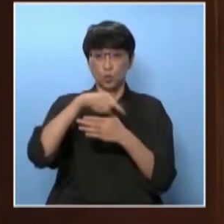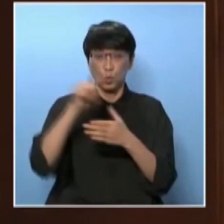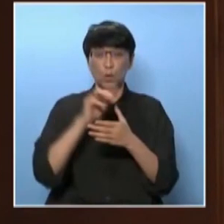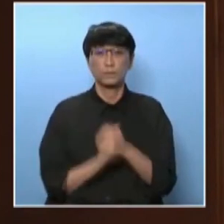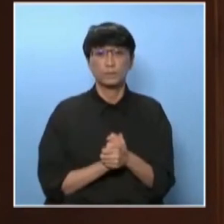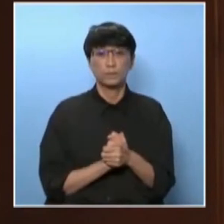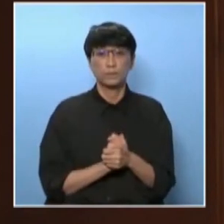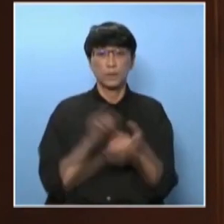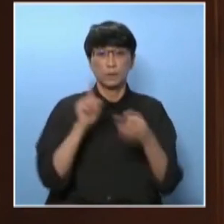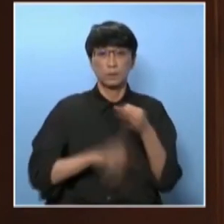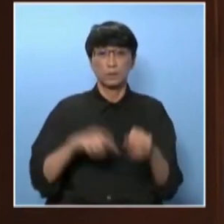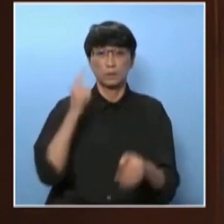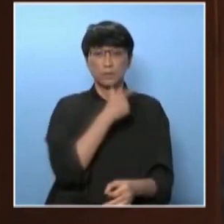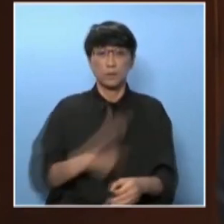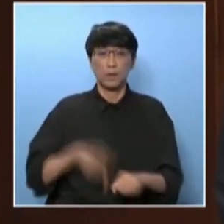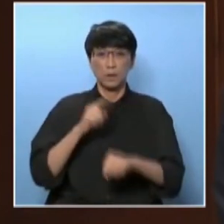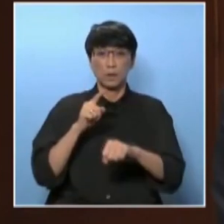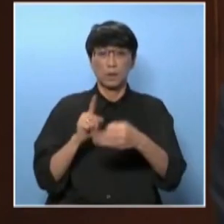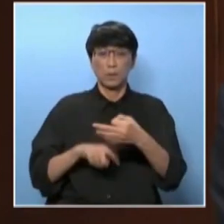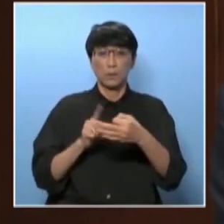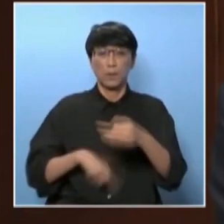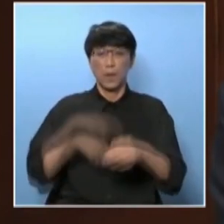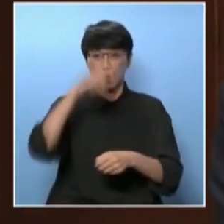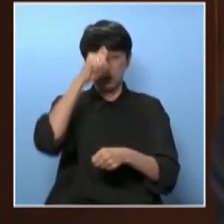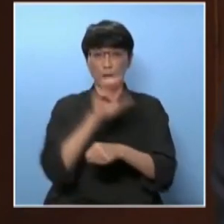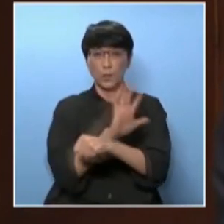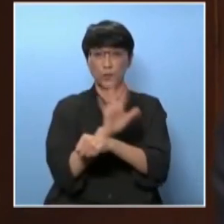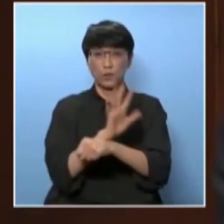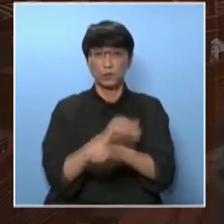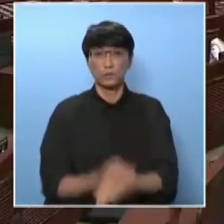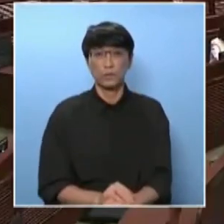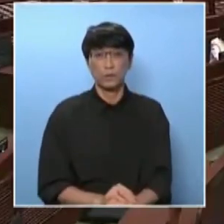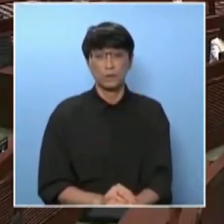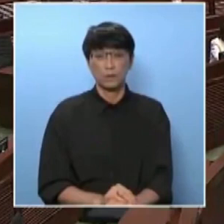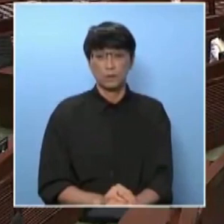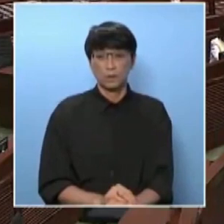過。廖長江議員要求記名點票，點票鐘響5分鐘。